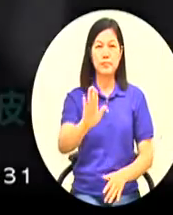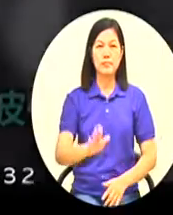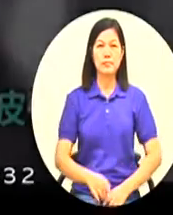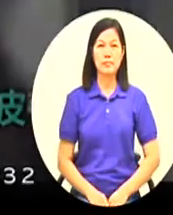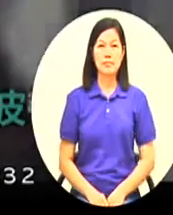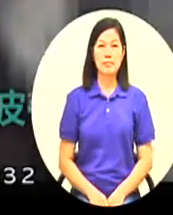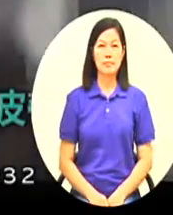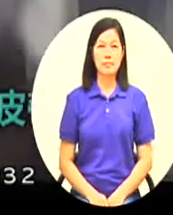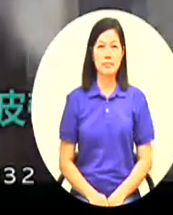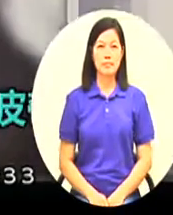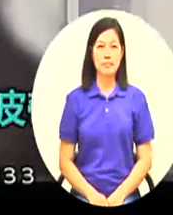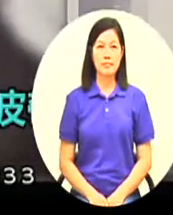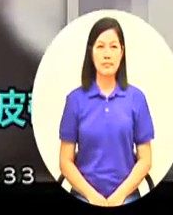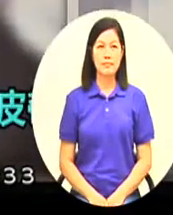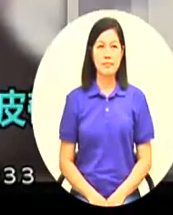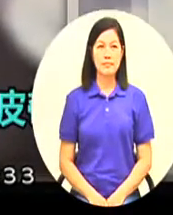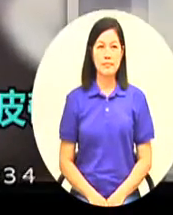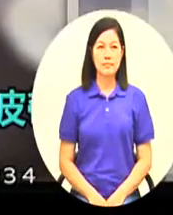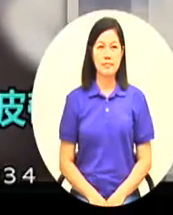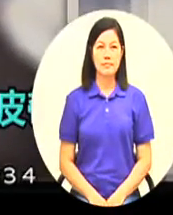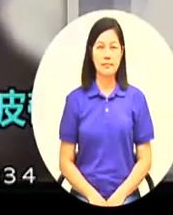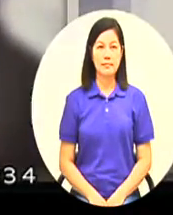我是嚣张。